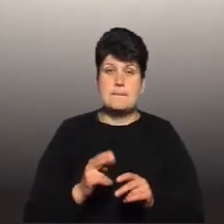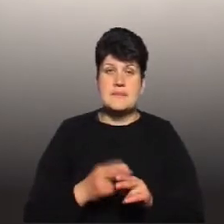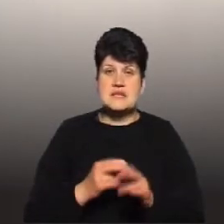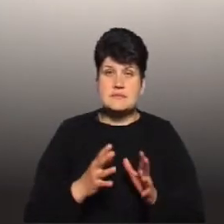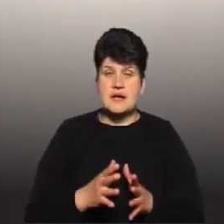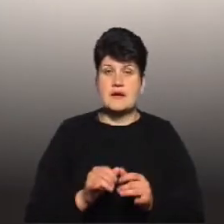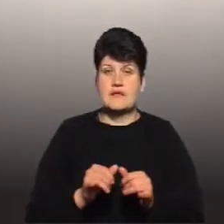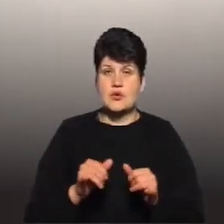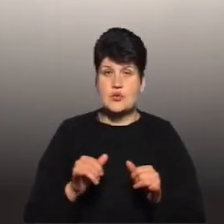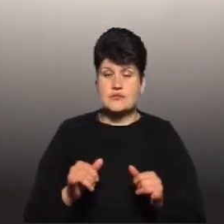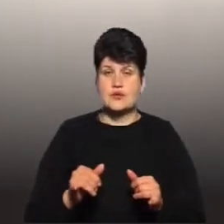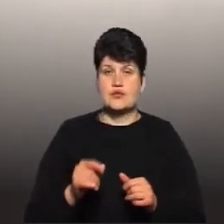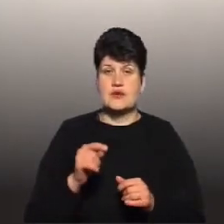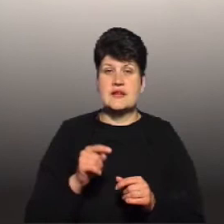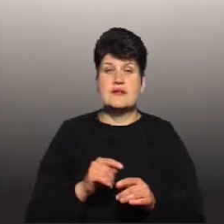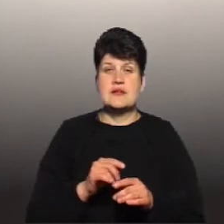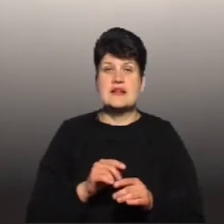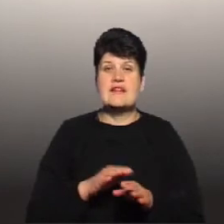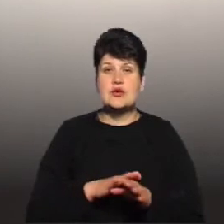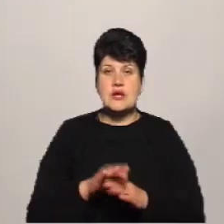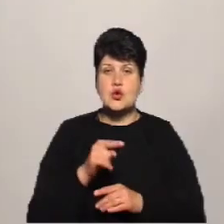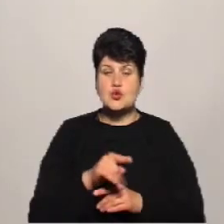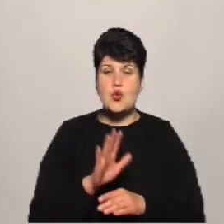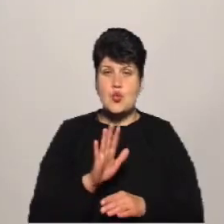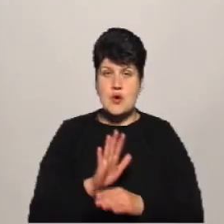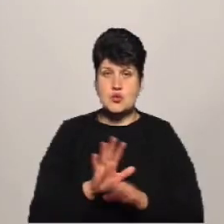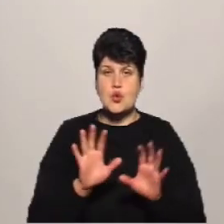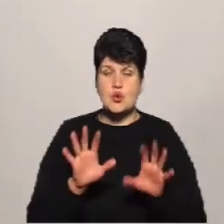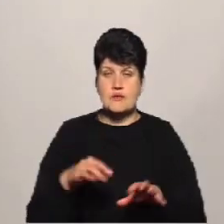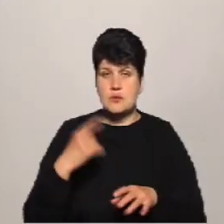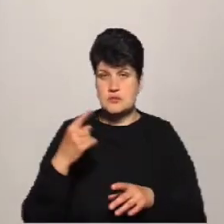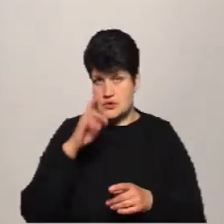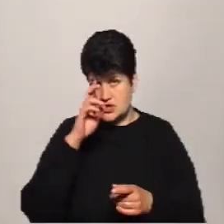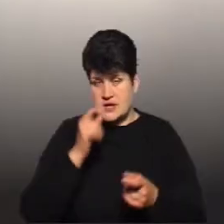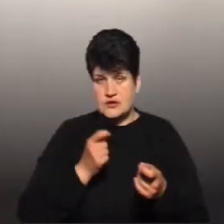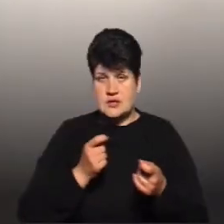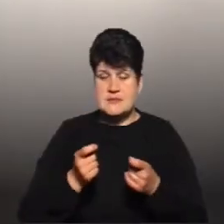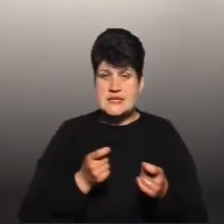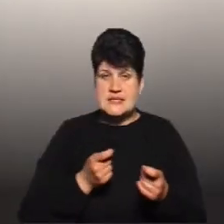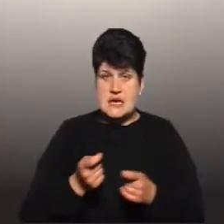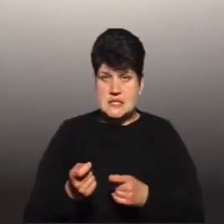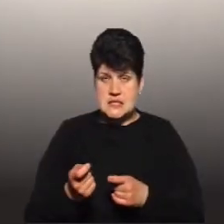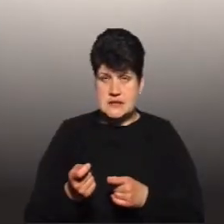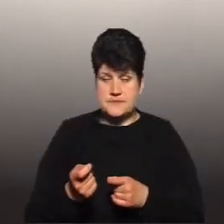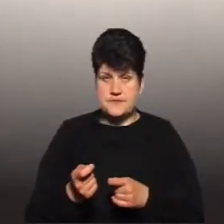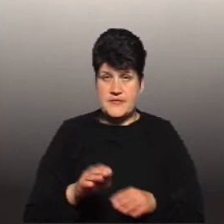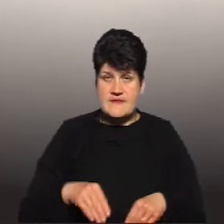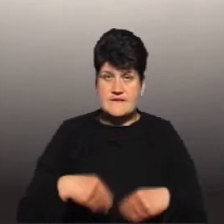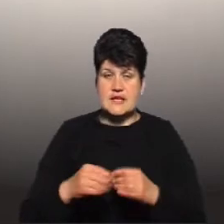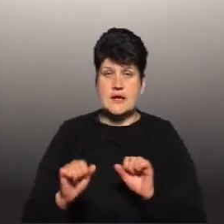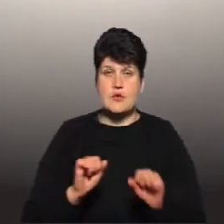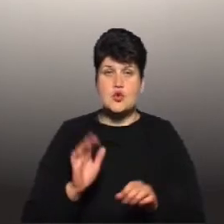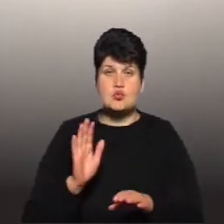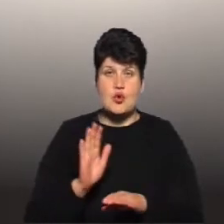виконання цього указу голова обласної державної адміністрації видав розпорядження,